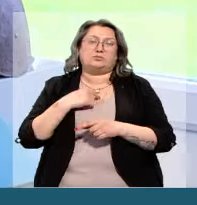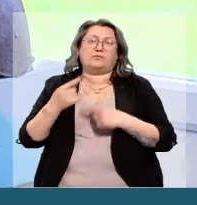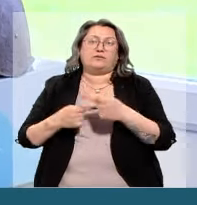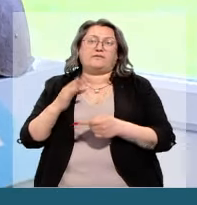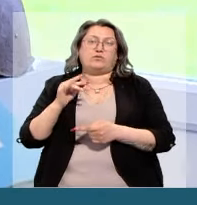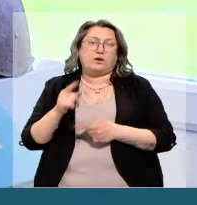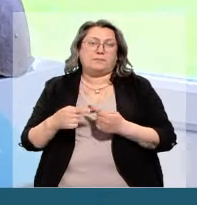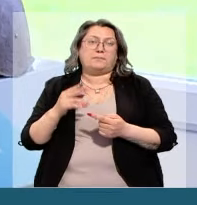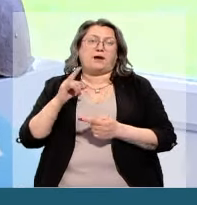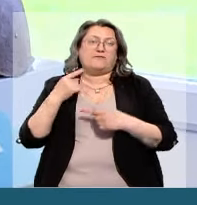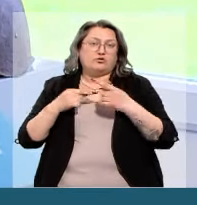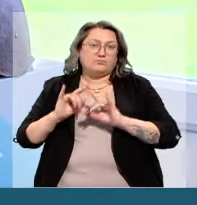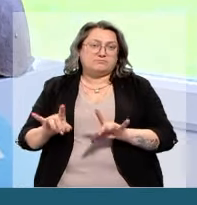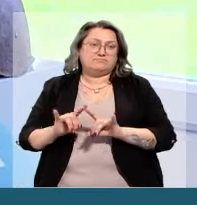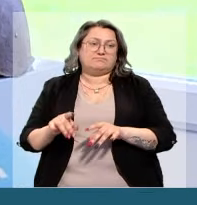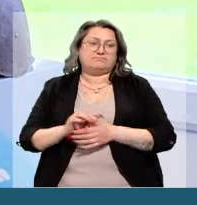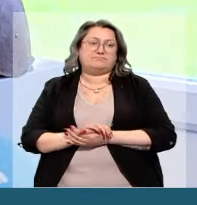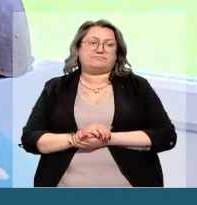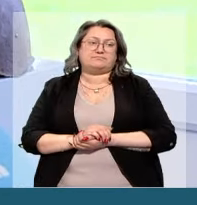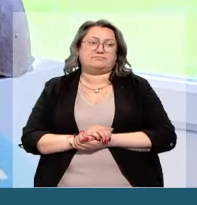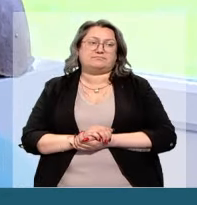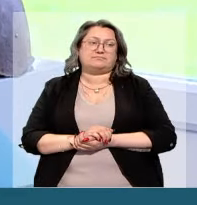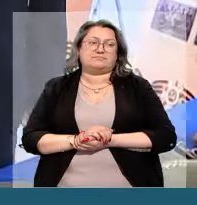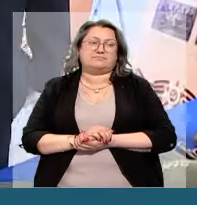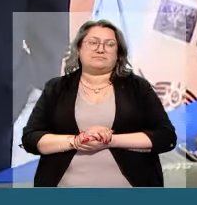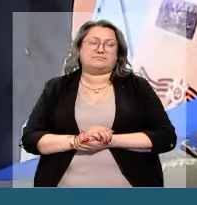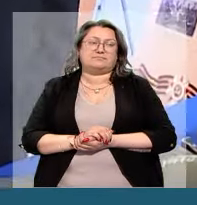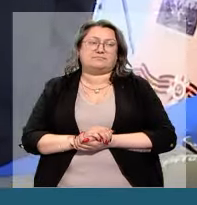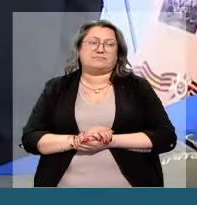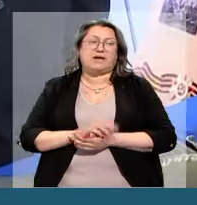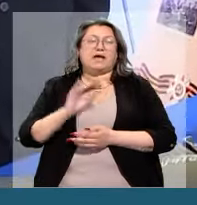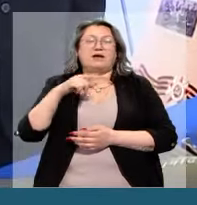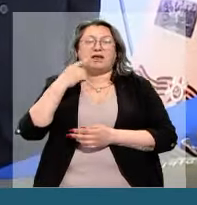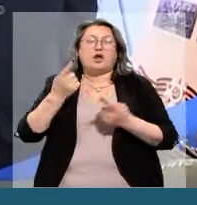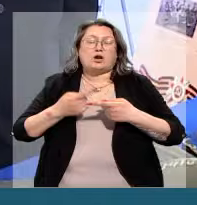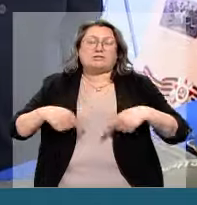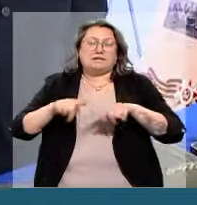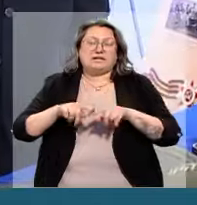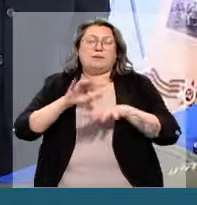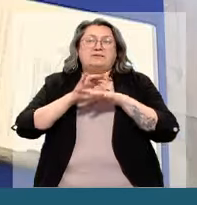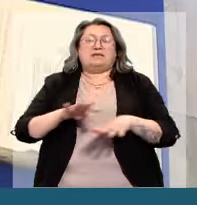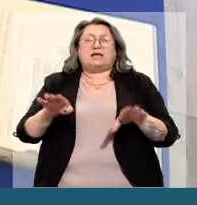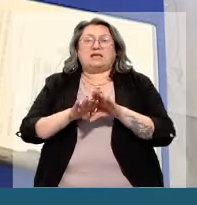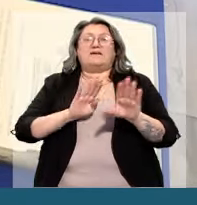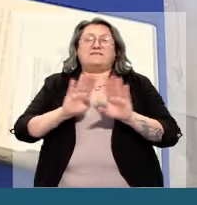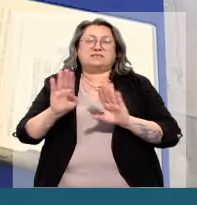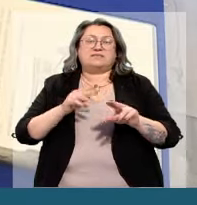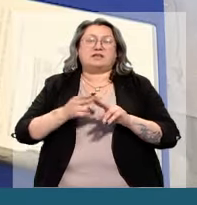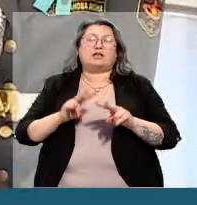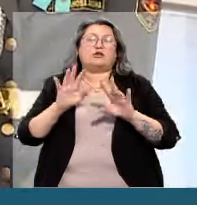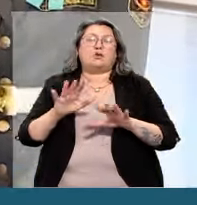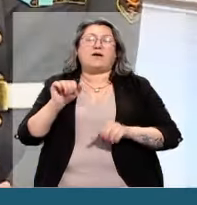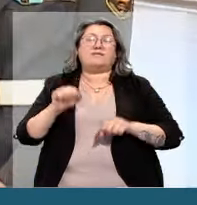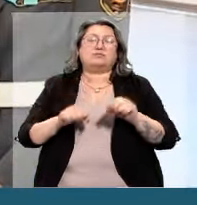внукам, правнукам, думаю, донесем. Как говорят организаторы, проведение таких выставок – это не